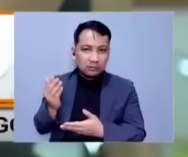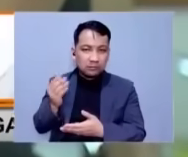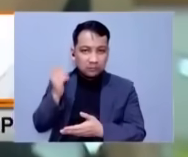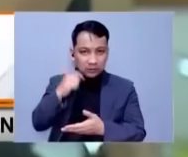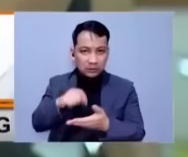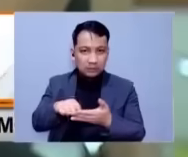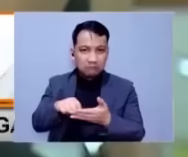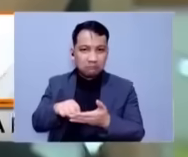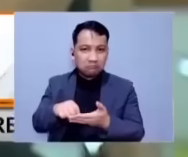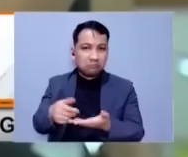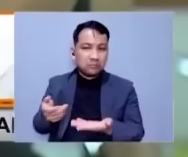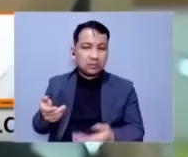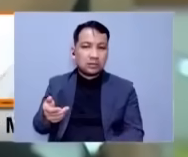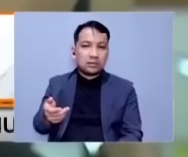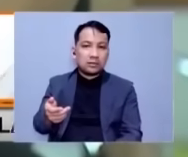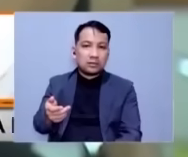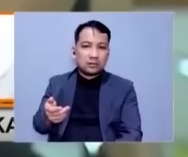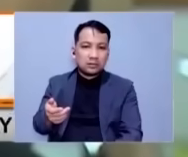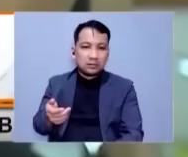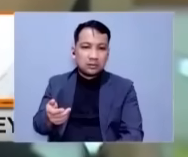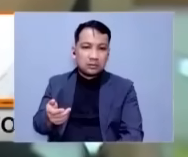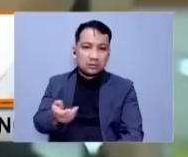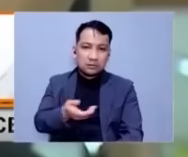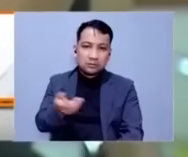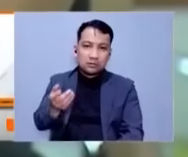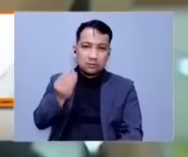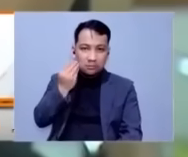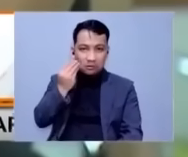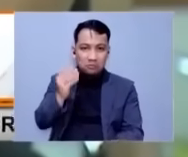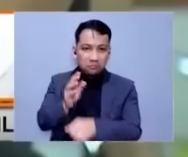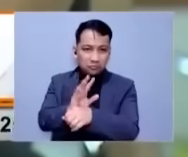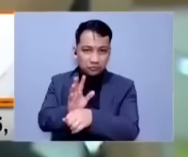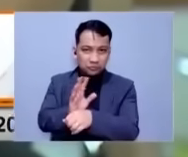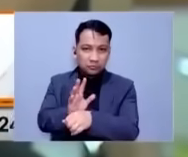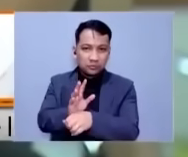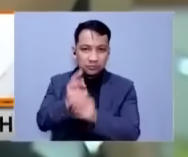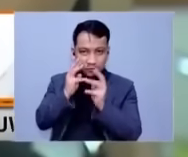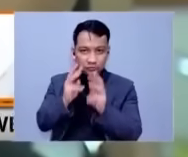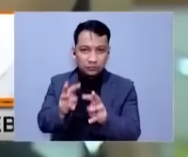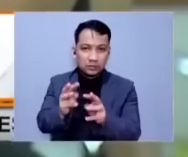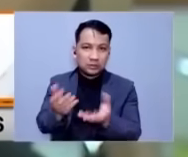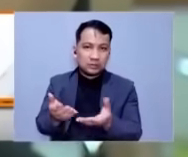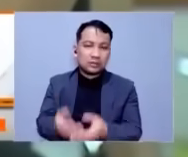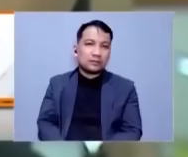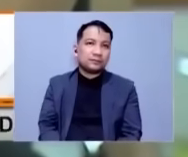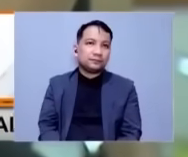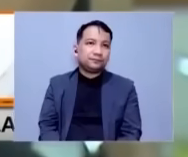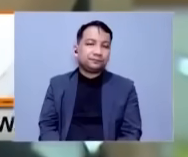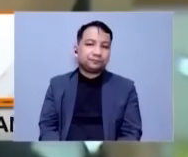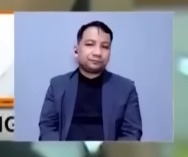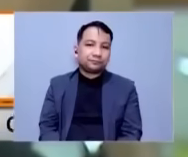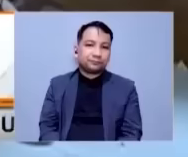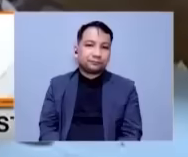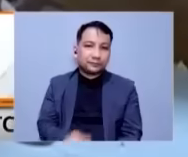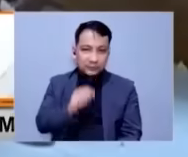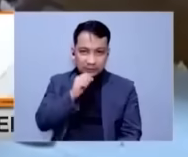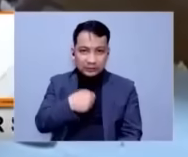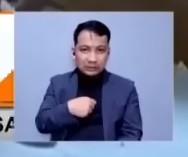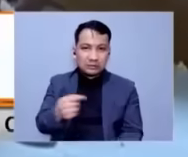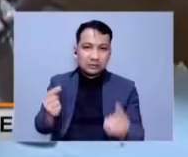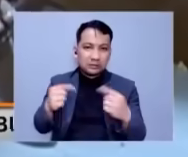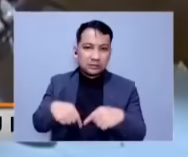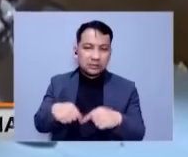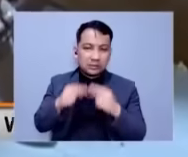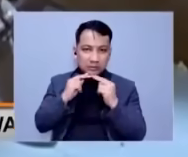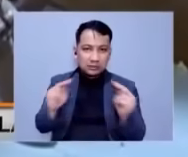namin, pwede na movie marathon. Ito yung, pupunta na yung mga ibang senior rito. Nagbabalita mula